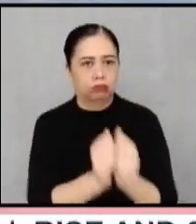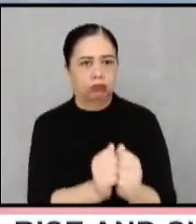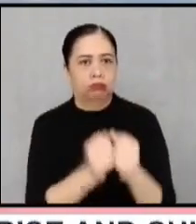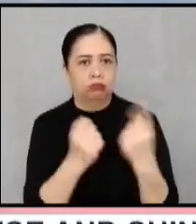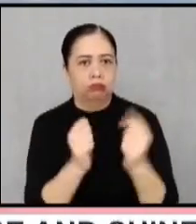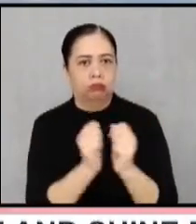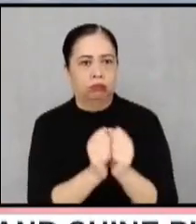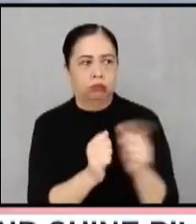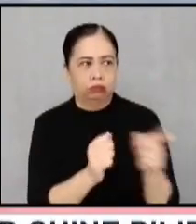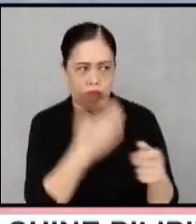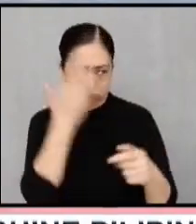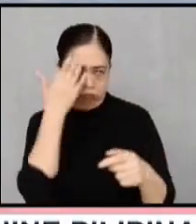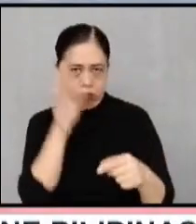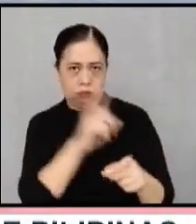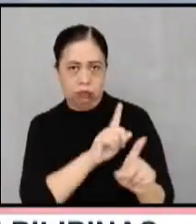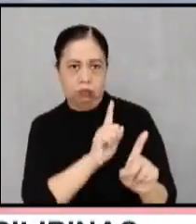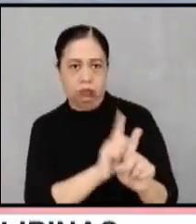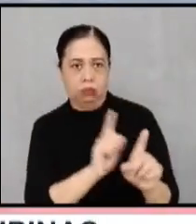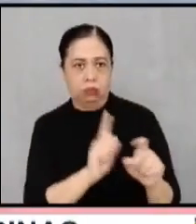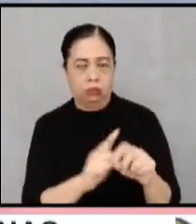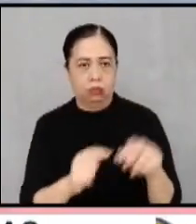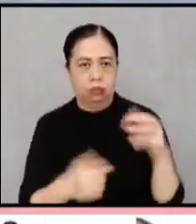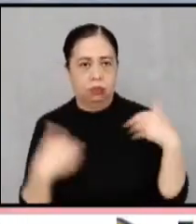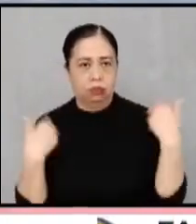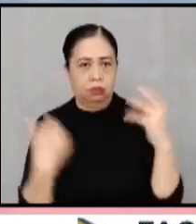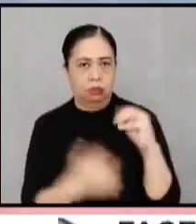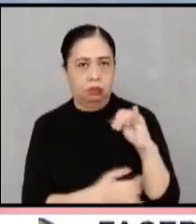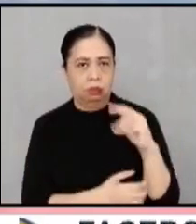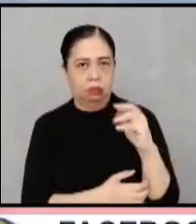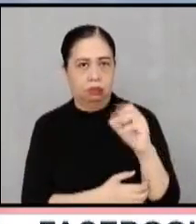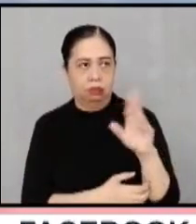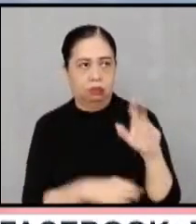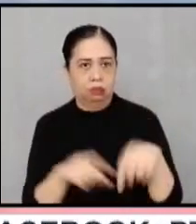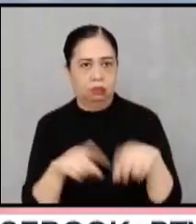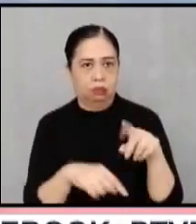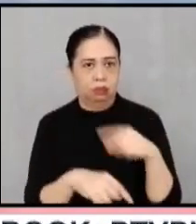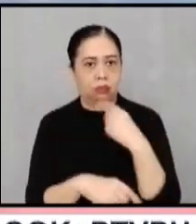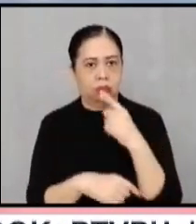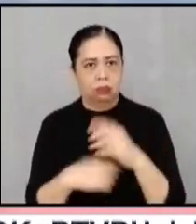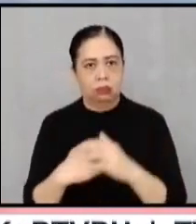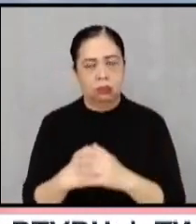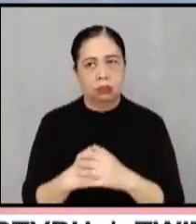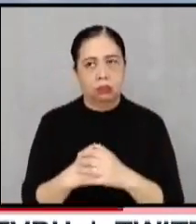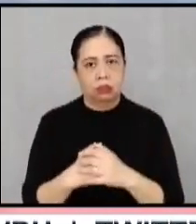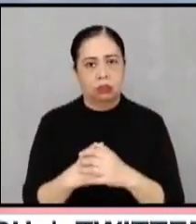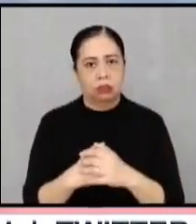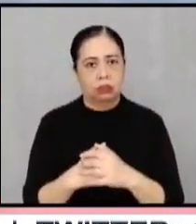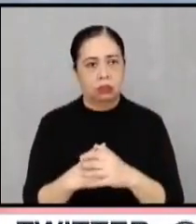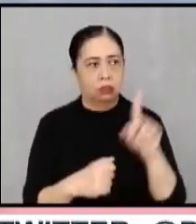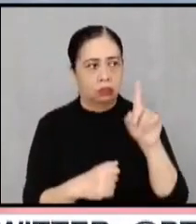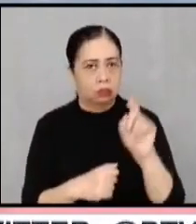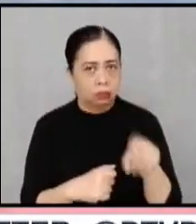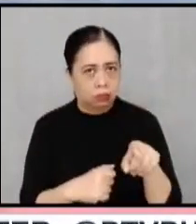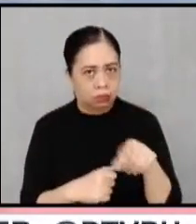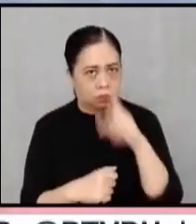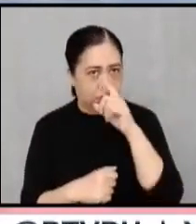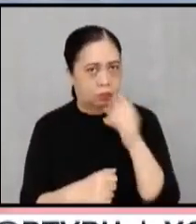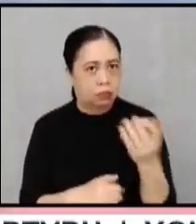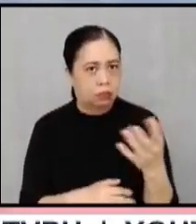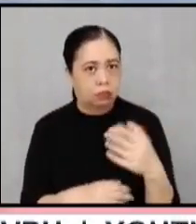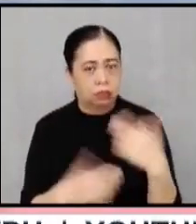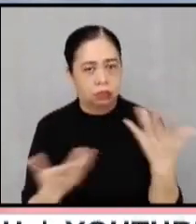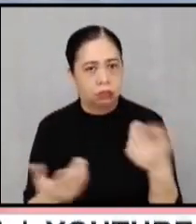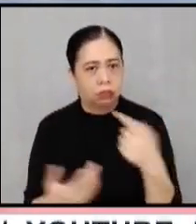ko po alam na minor. Pero yung kaibigan ko, sabi ko, tinanong ko siya kung ilang taon, ganun-ganun. Sinabi niya